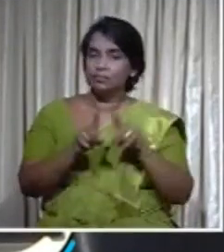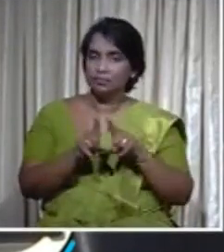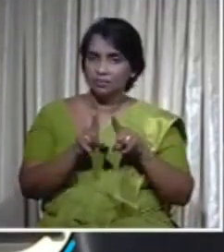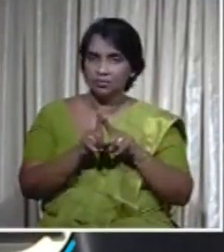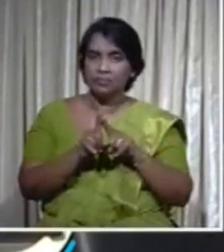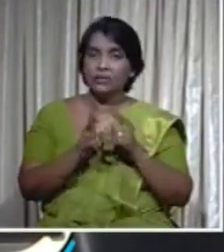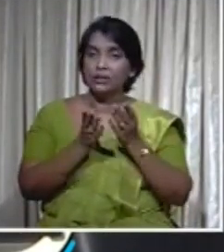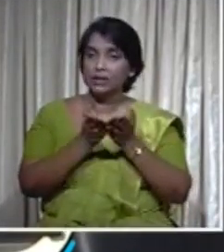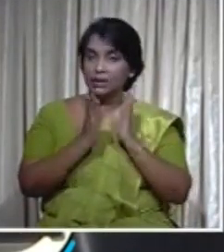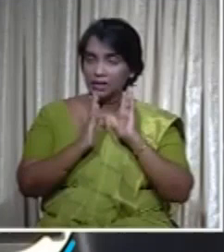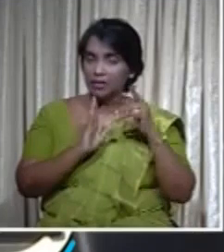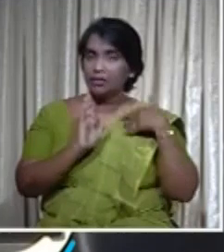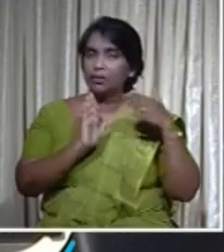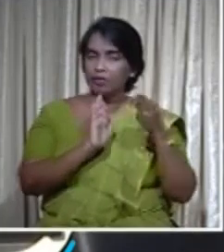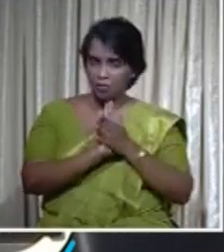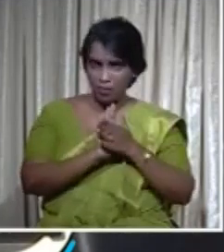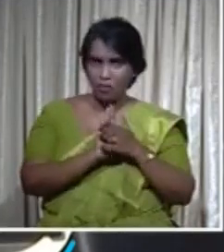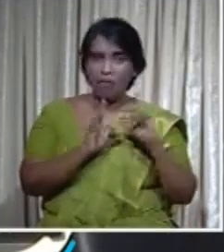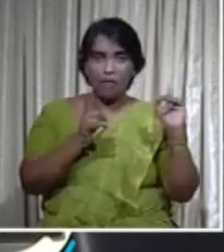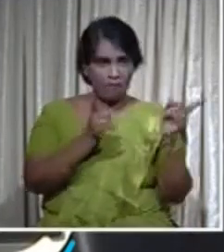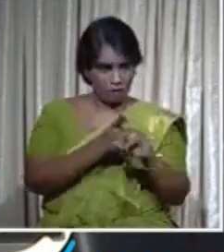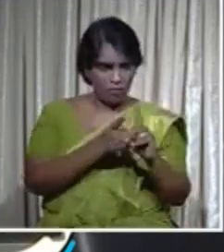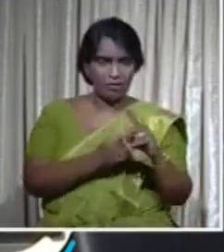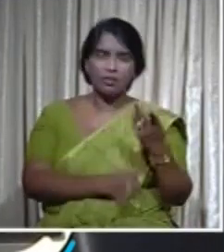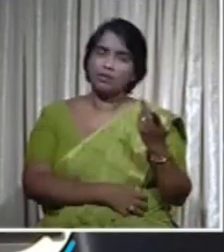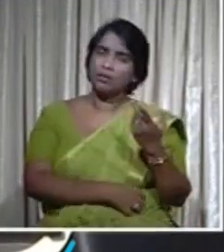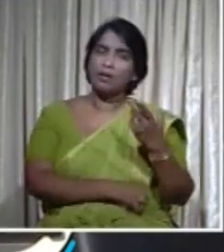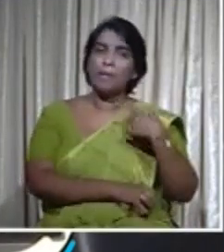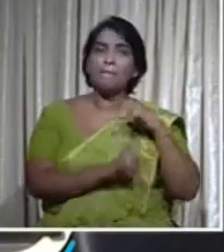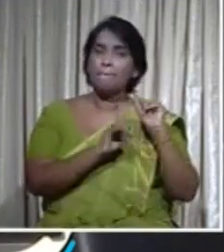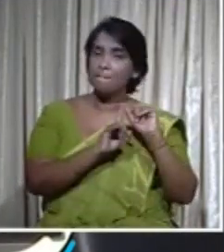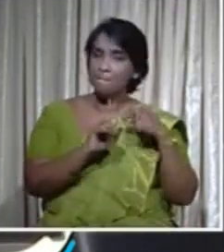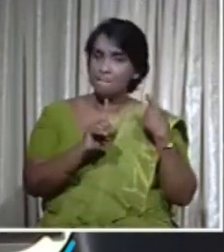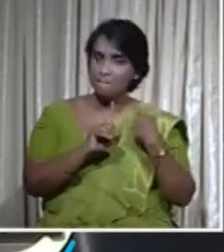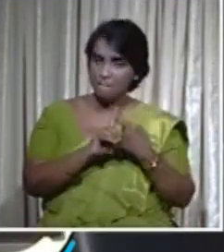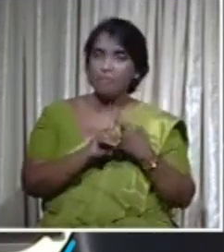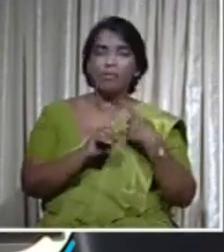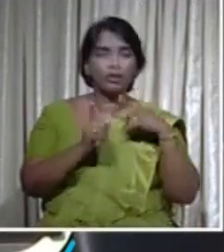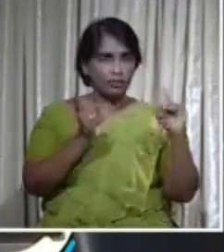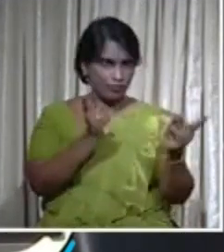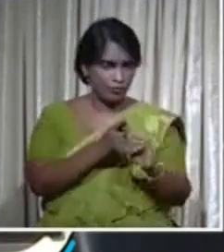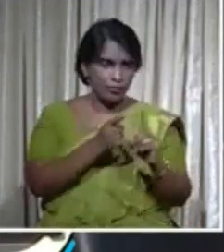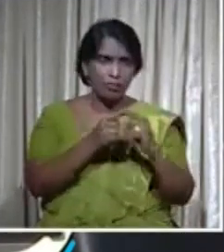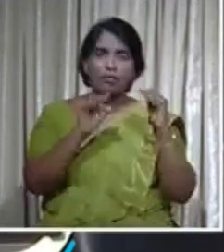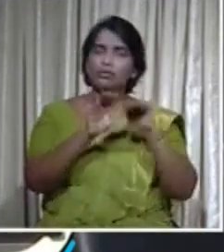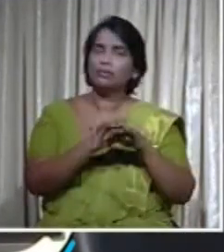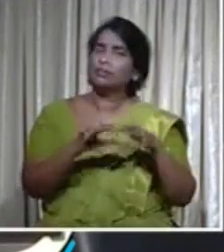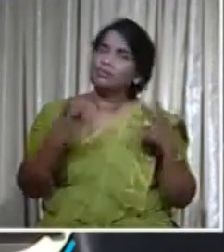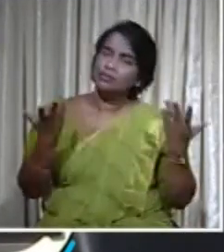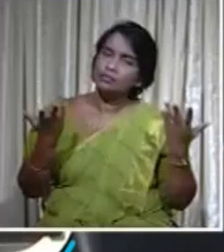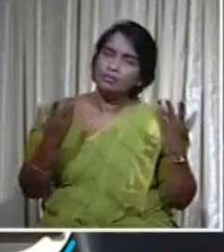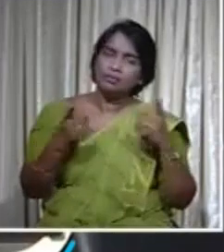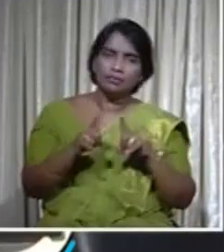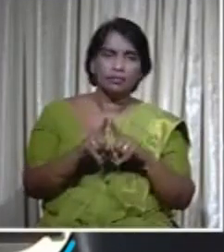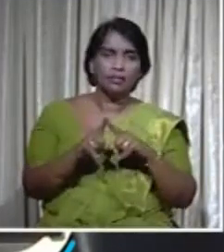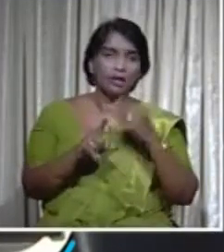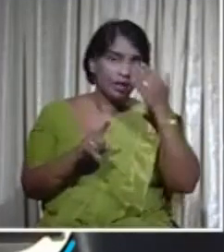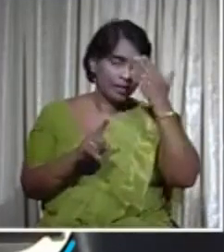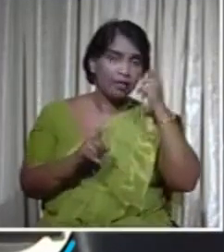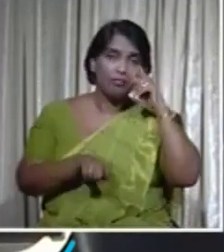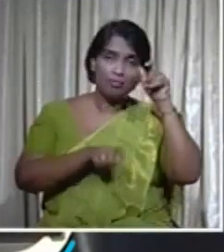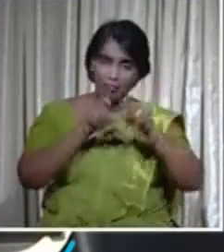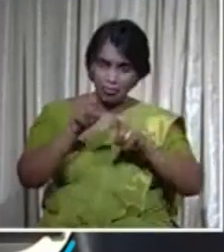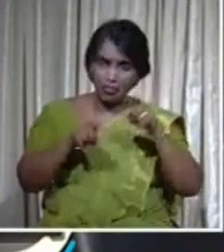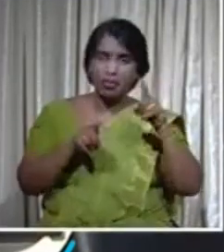போரிடப் போகிறோமா, அல்லது பாகிஸ்தானோடு போரிடப் போகிறோமா, அல்லது தமிழர்களோடு போரிடப் போகிறோமா என்பது